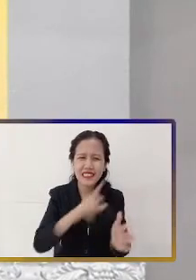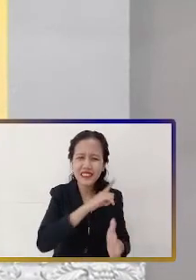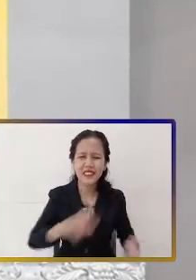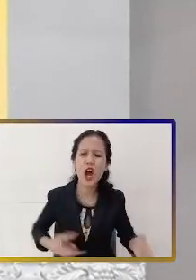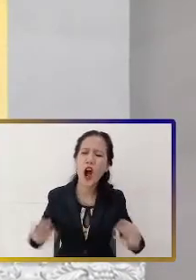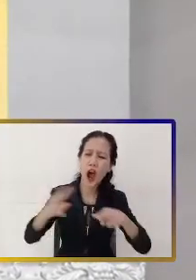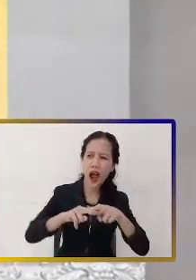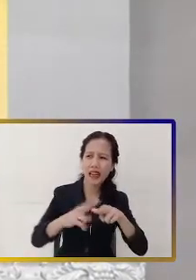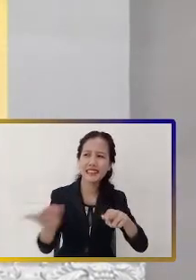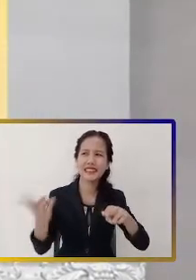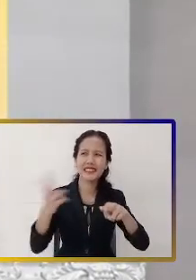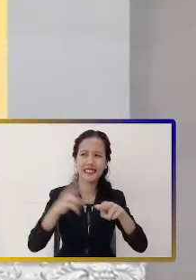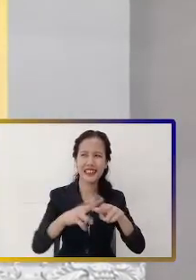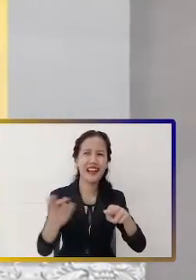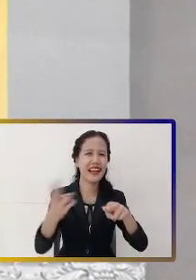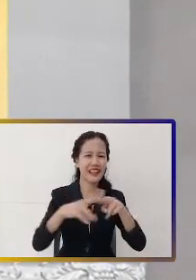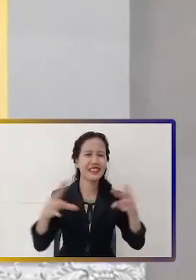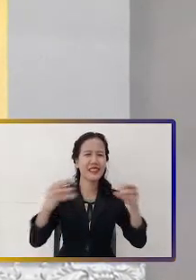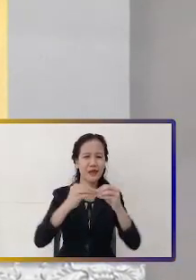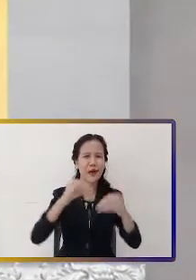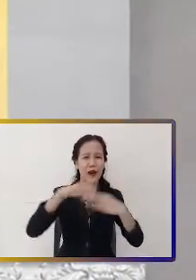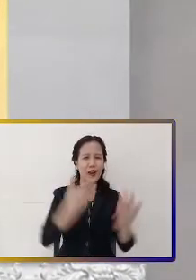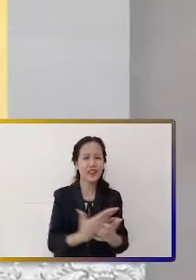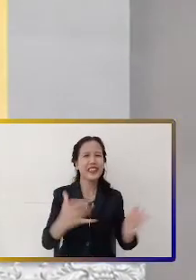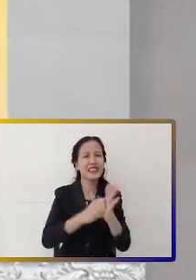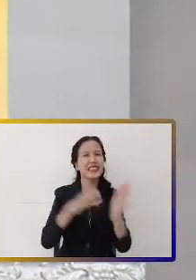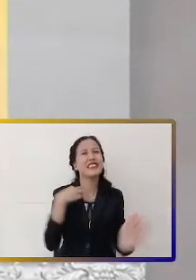adding all that we need.